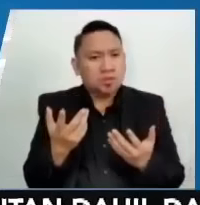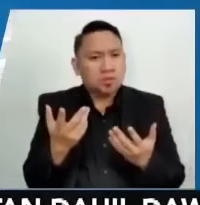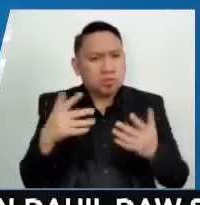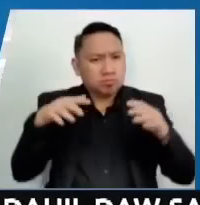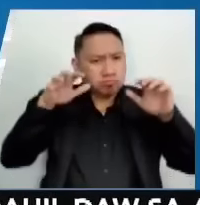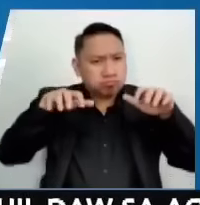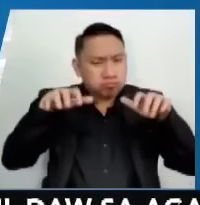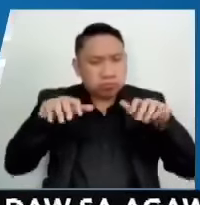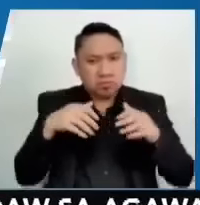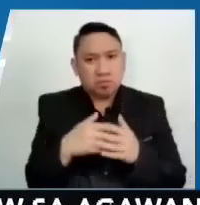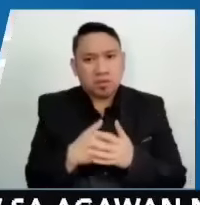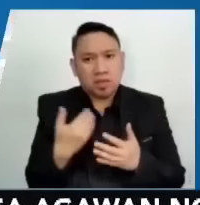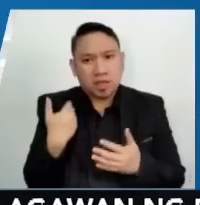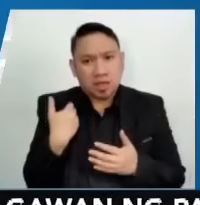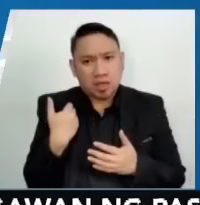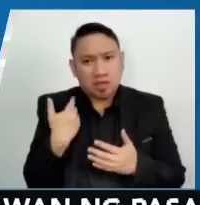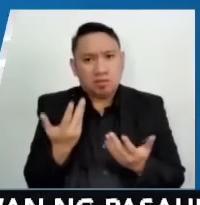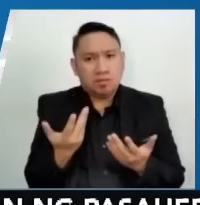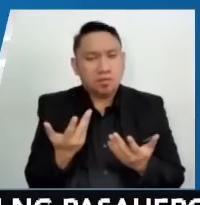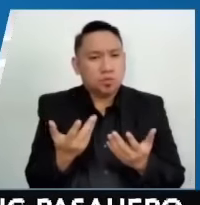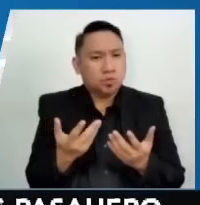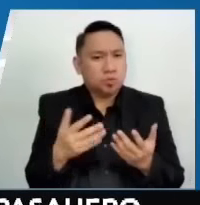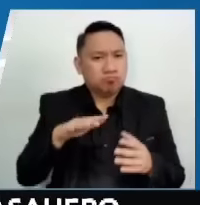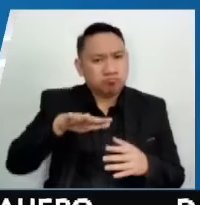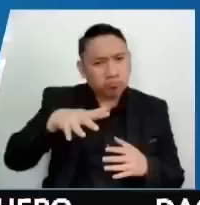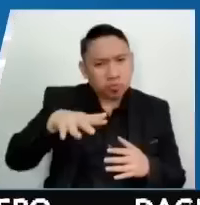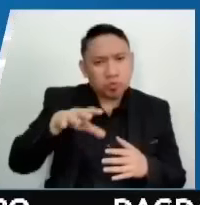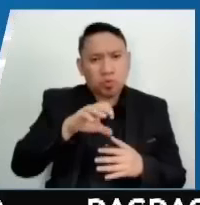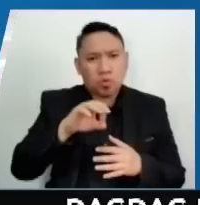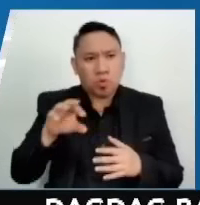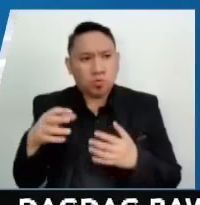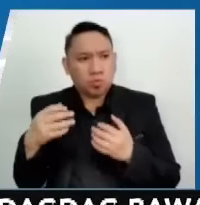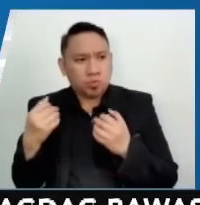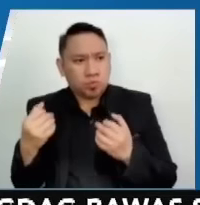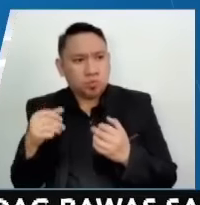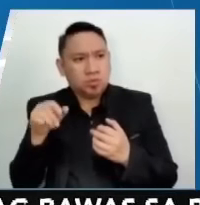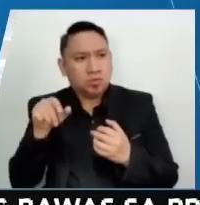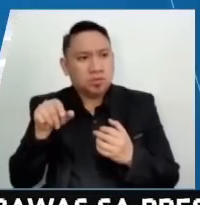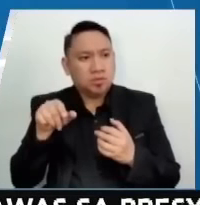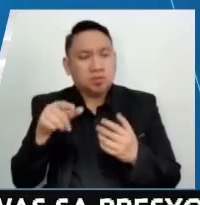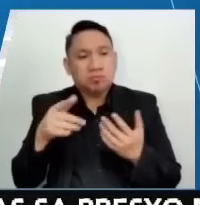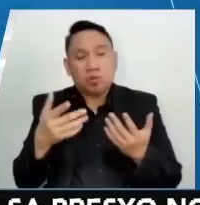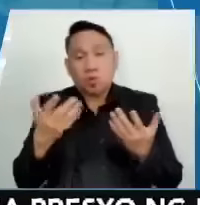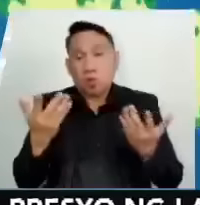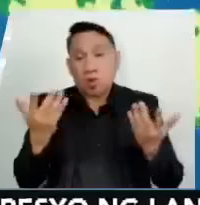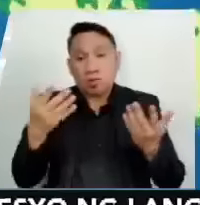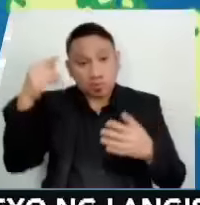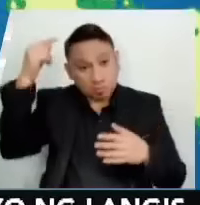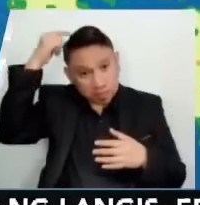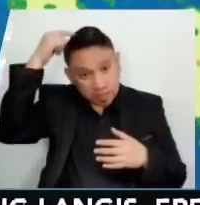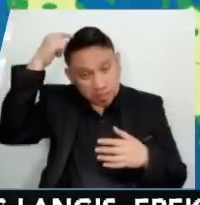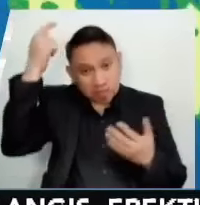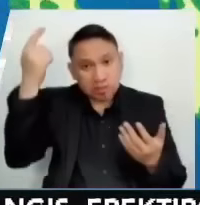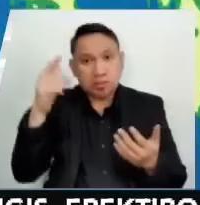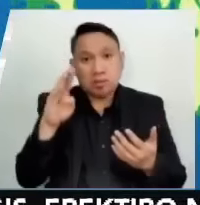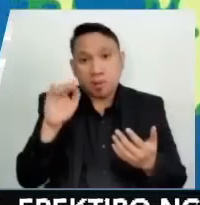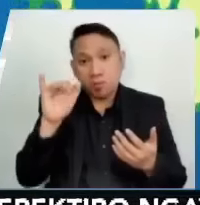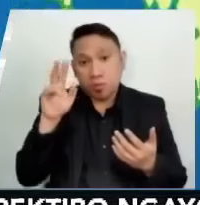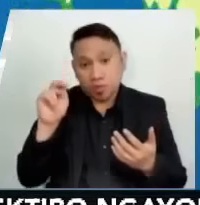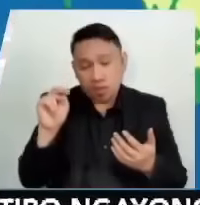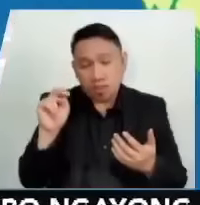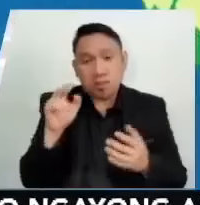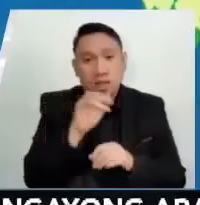moderate or heavy to intense rains, 100 to 200 millimeters of rain, Batanes at Babuyan Islands at 50 to 100 millimeters of rain.